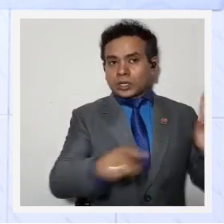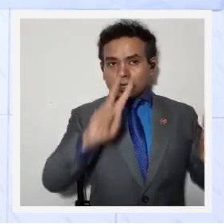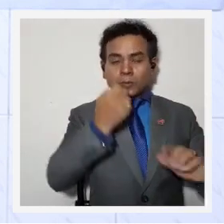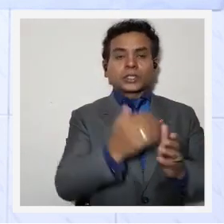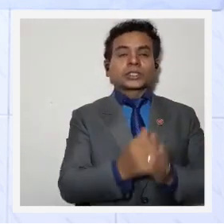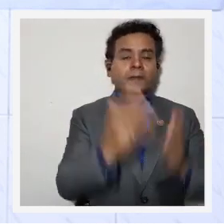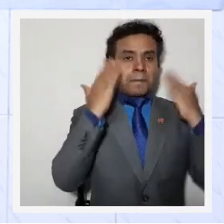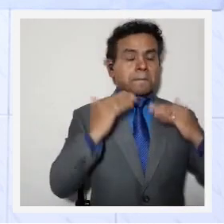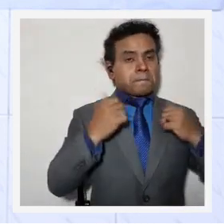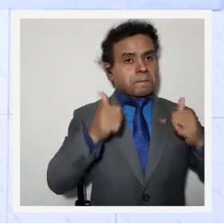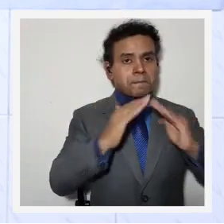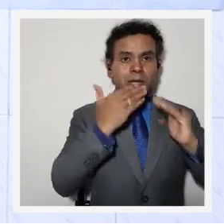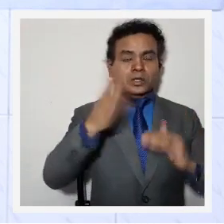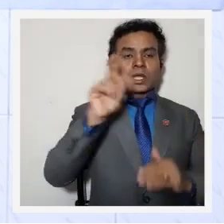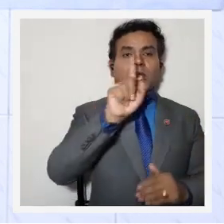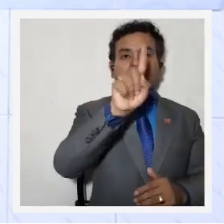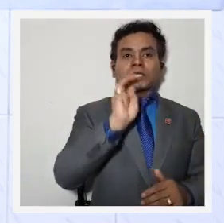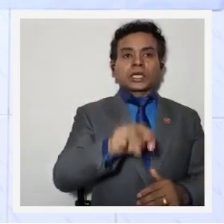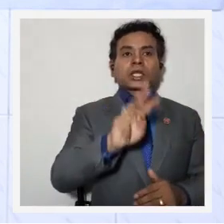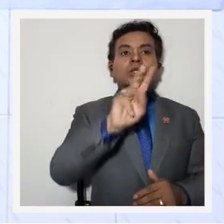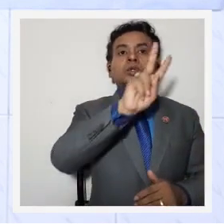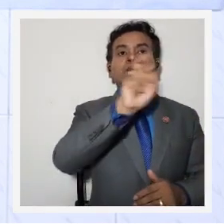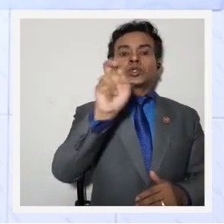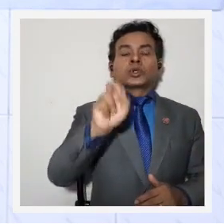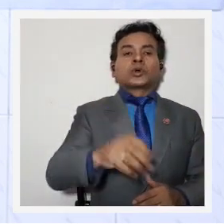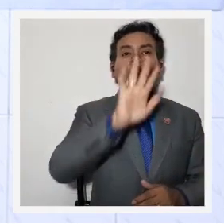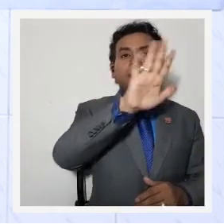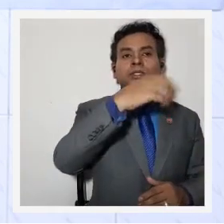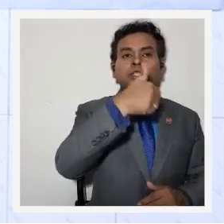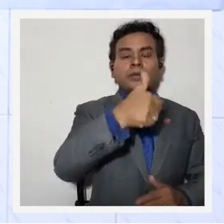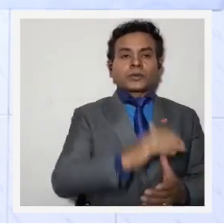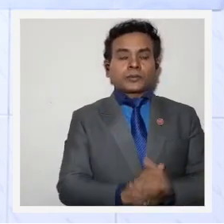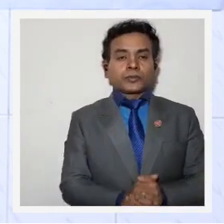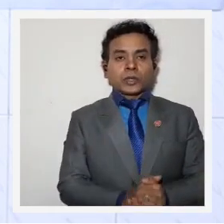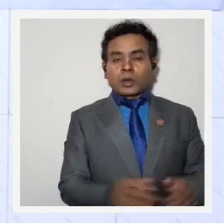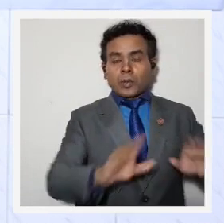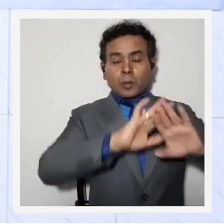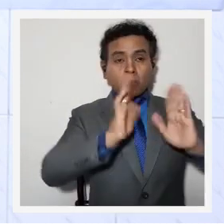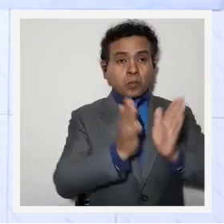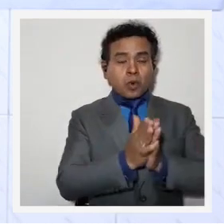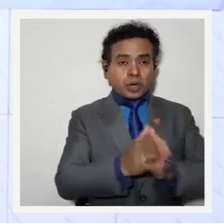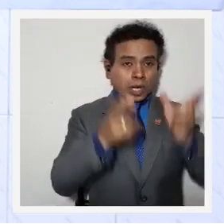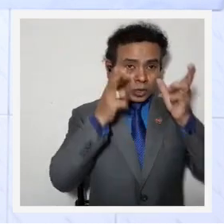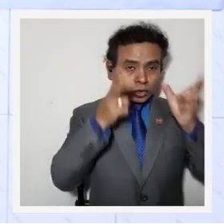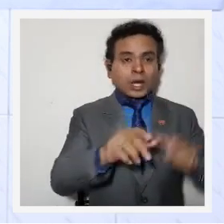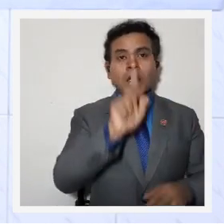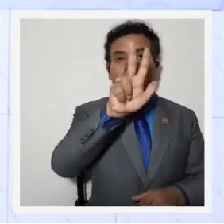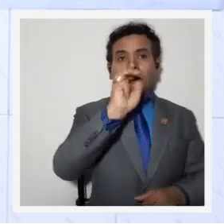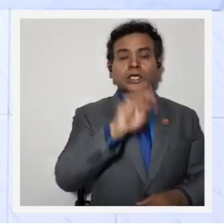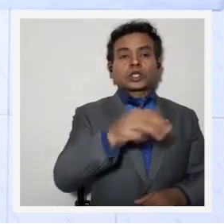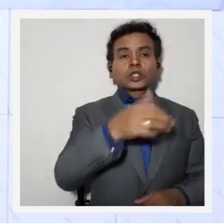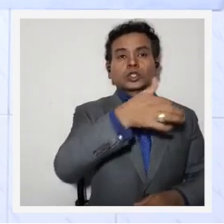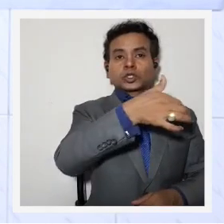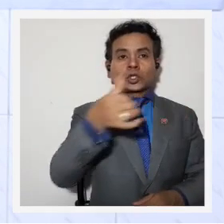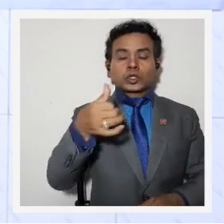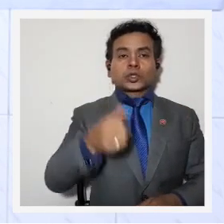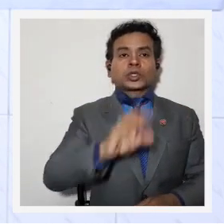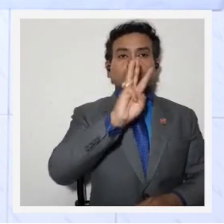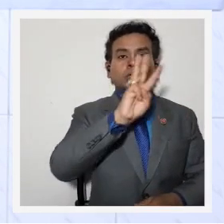৬৭ জন বর্তমানে আইসোলেশনে আছেন ২৩৬১ জন এবং এ পর্যন্ত ছাড় পেয়েছেন ১২৫৬ জন